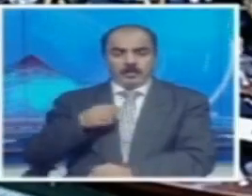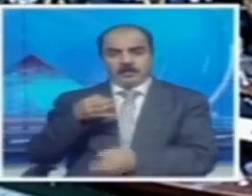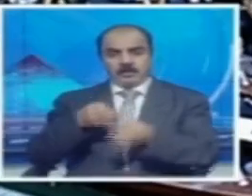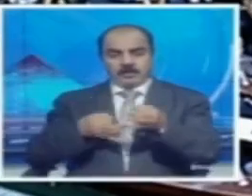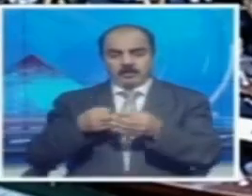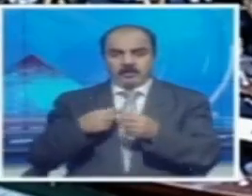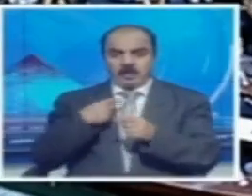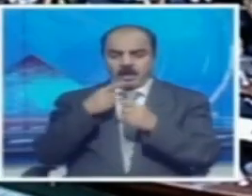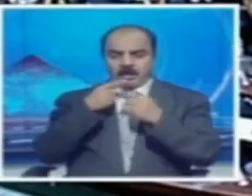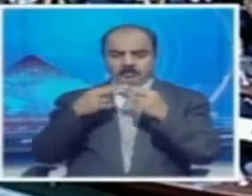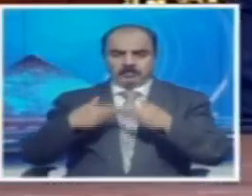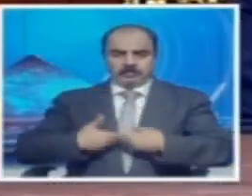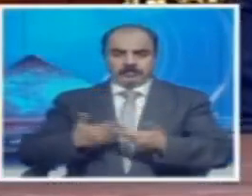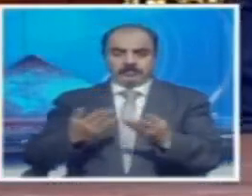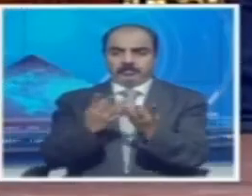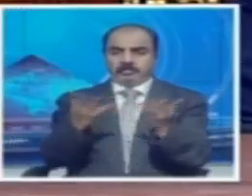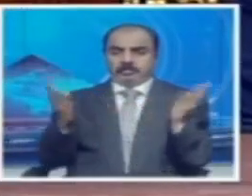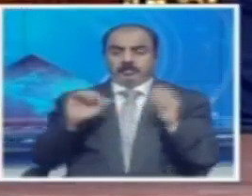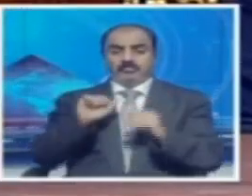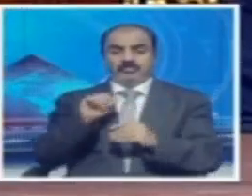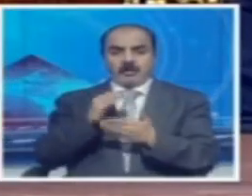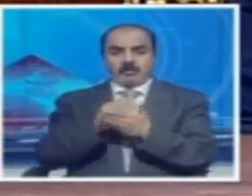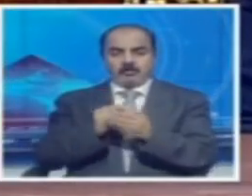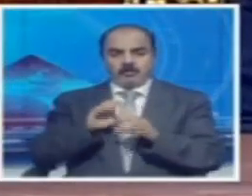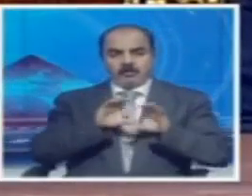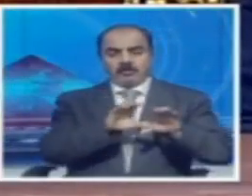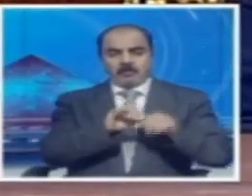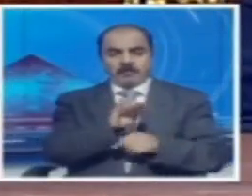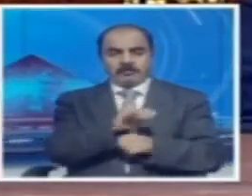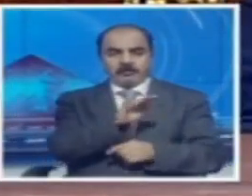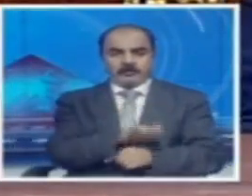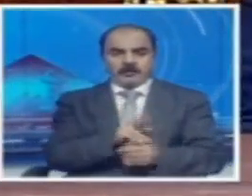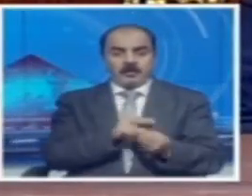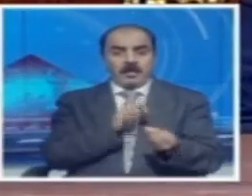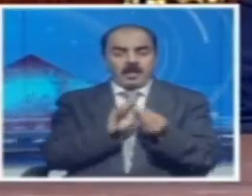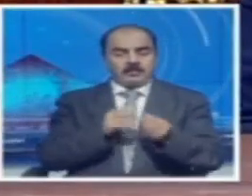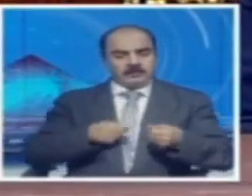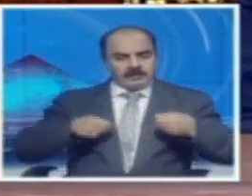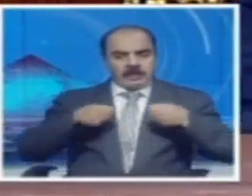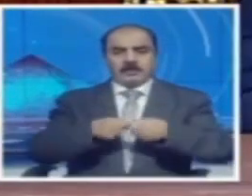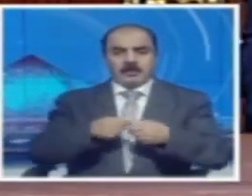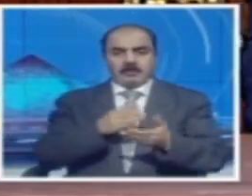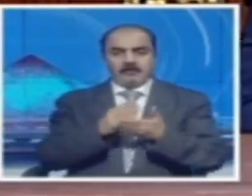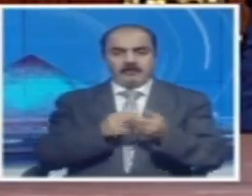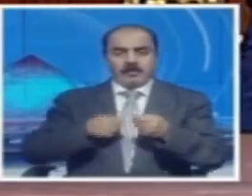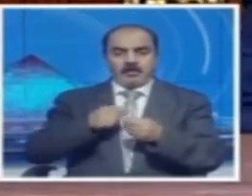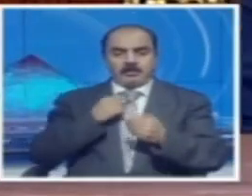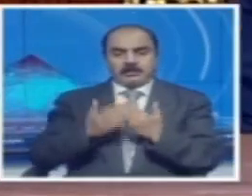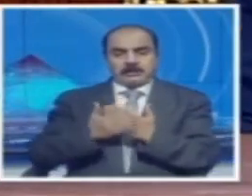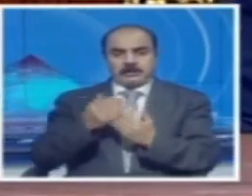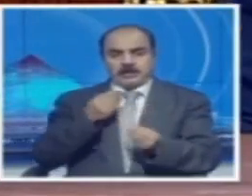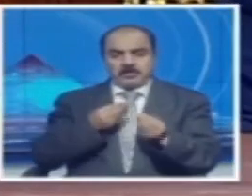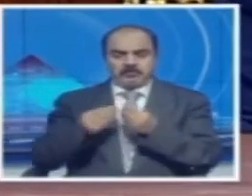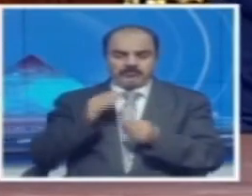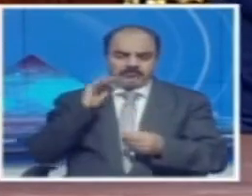أمام النواب، وزير المالية يكشف زيادة مخصصات الدعم الاجتماعي بالموازنة الجديدة ويؤكد خلق اقتصاد